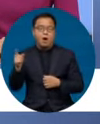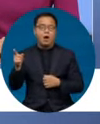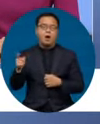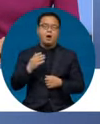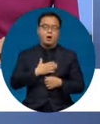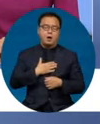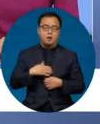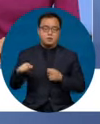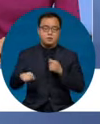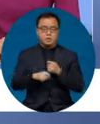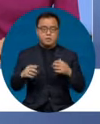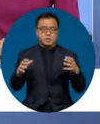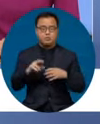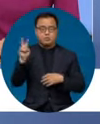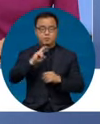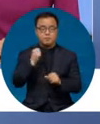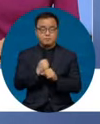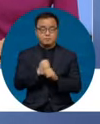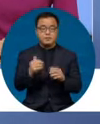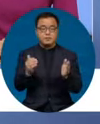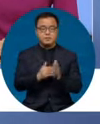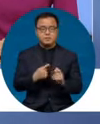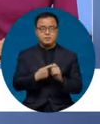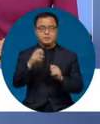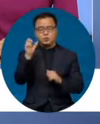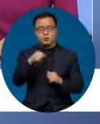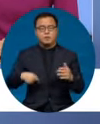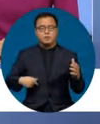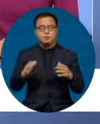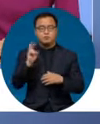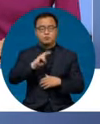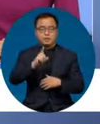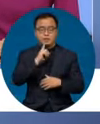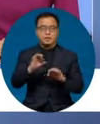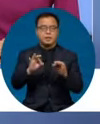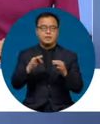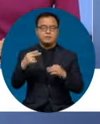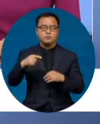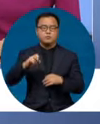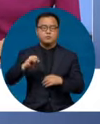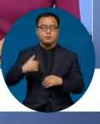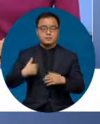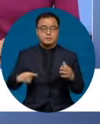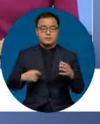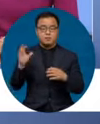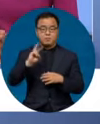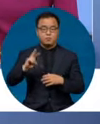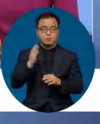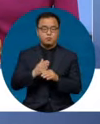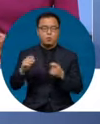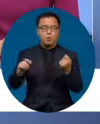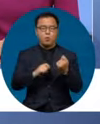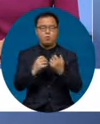작곡에 착수하게 되죠. 제일 좋아하는 협주곡으로 이 곡을 뽑은 첼리스트 김두미는 자신은 협연 무대에서 오케스트라와의